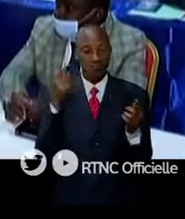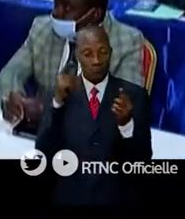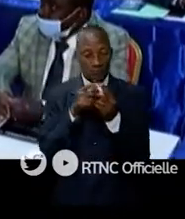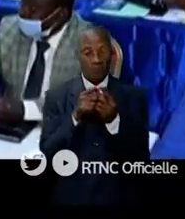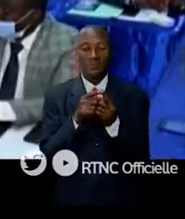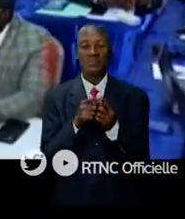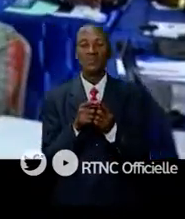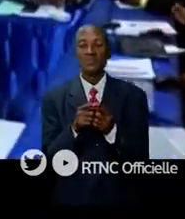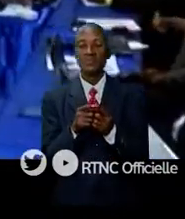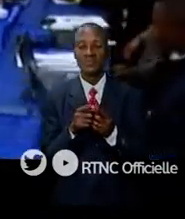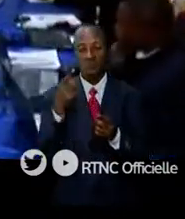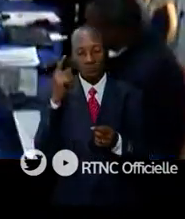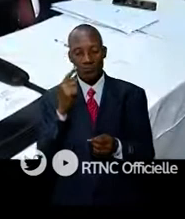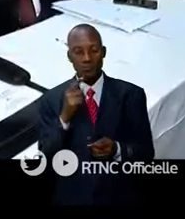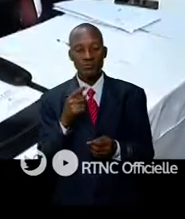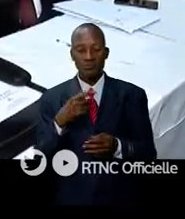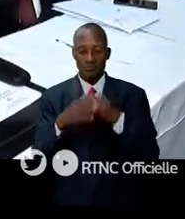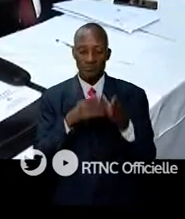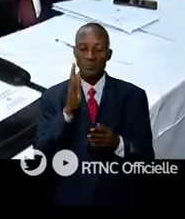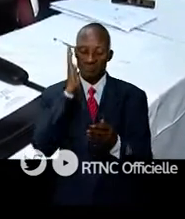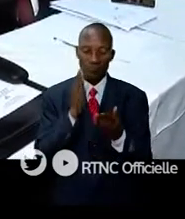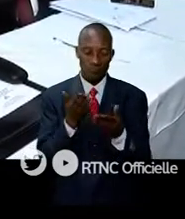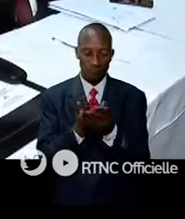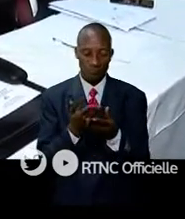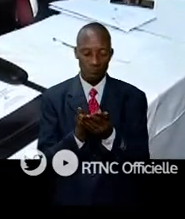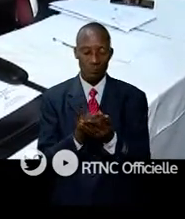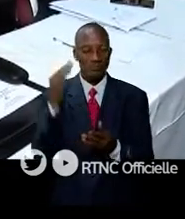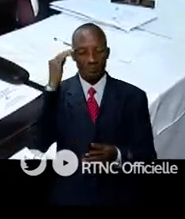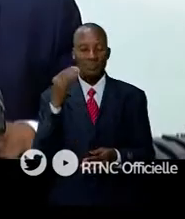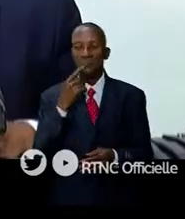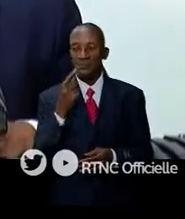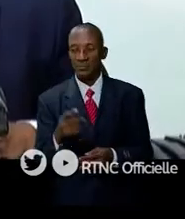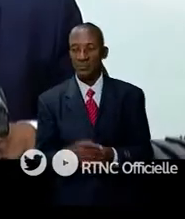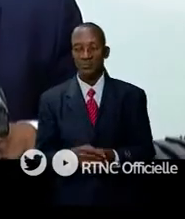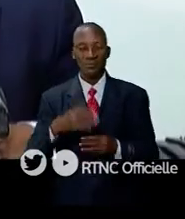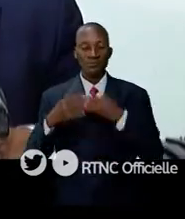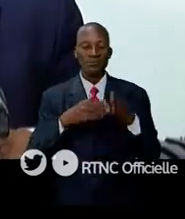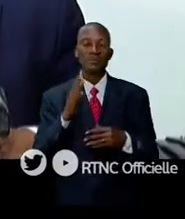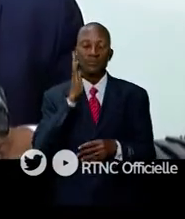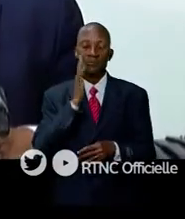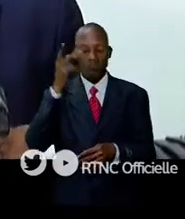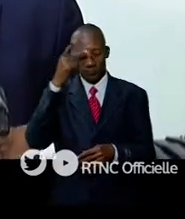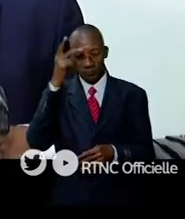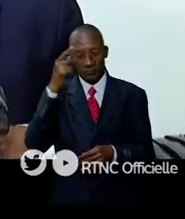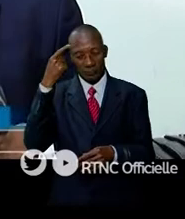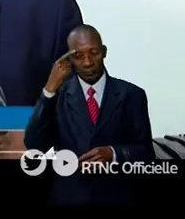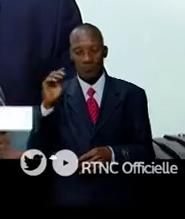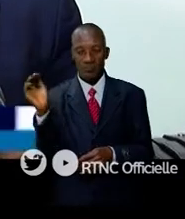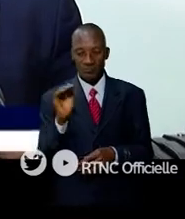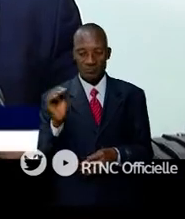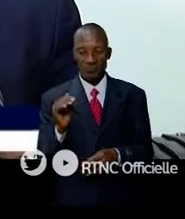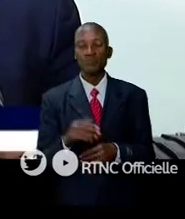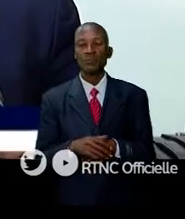de consolider tous ces documents. L'importance et la pertinence d'une politique du secteur forestier sont telles qu'elles